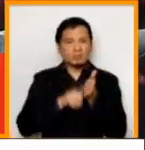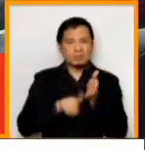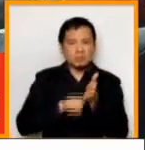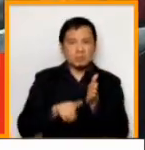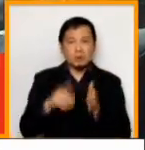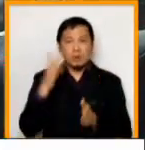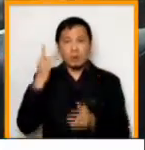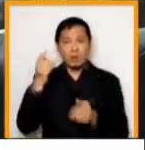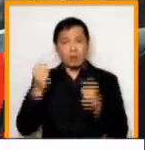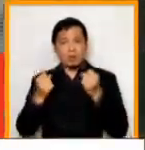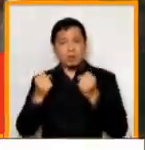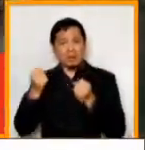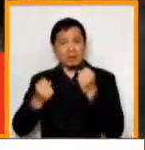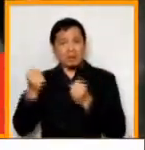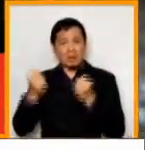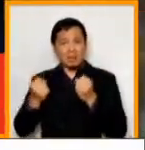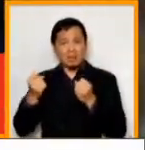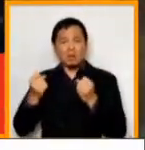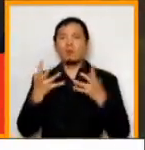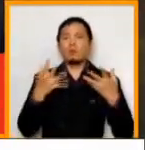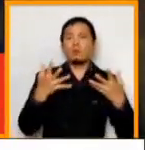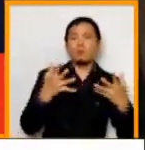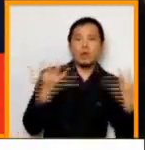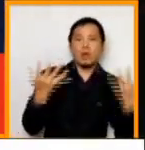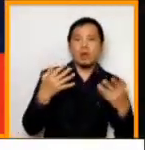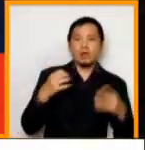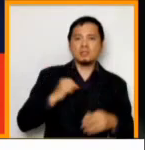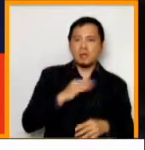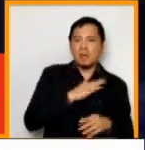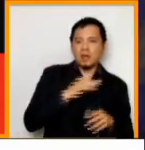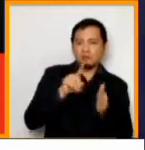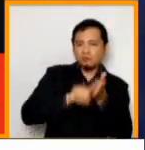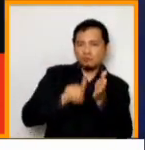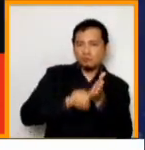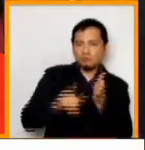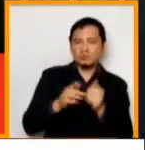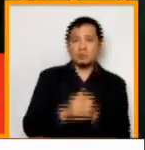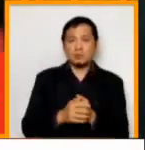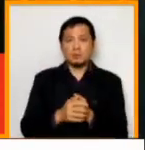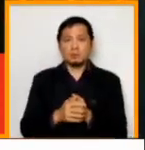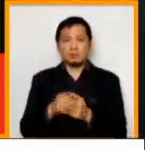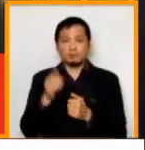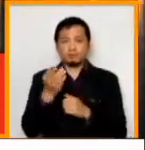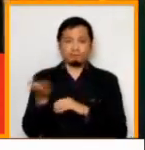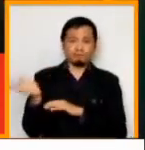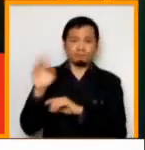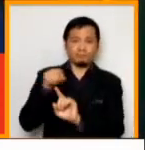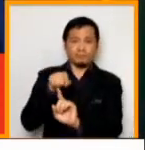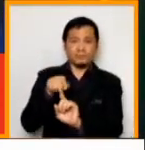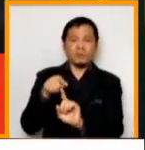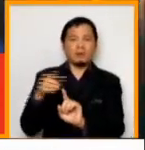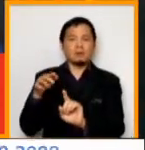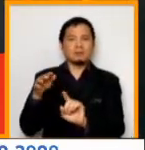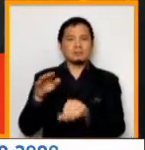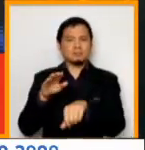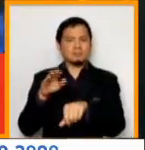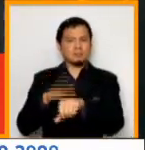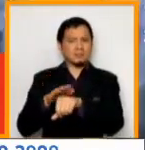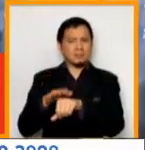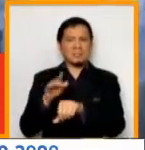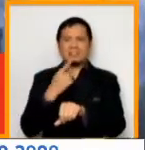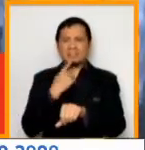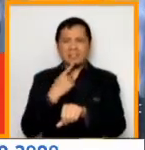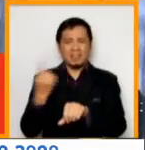ang walang konduktor. Nitong mga nakaraang araw, umugong ang mga panawagan na tigilan na ang pagre-require sa face